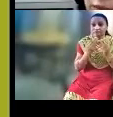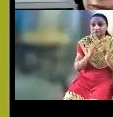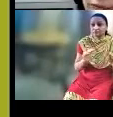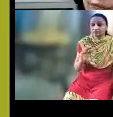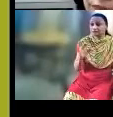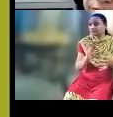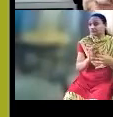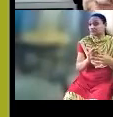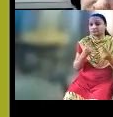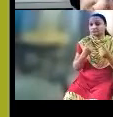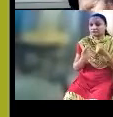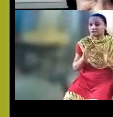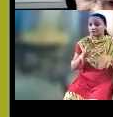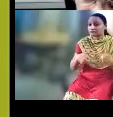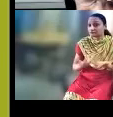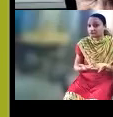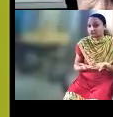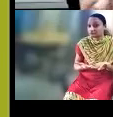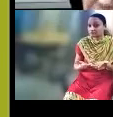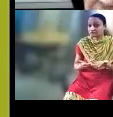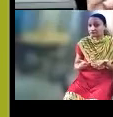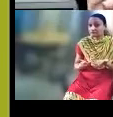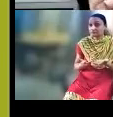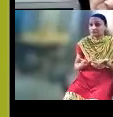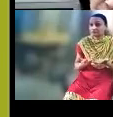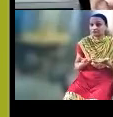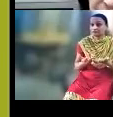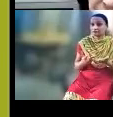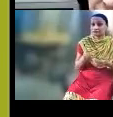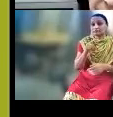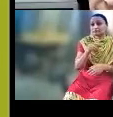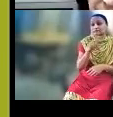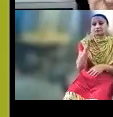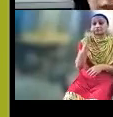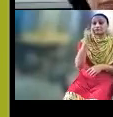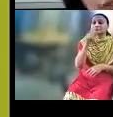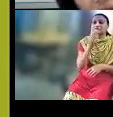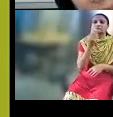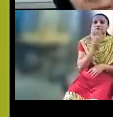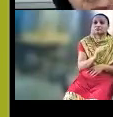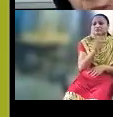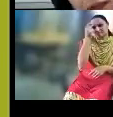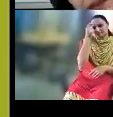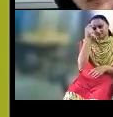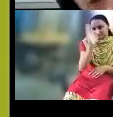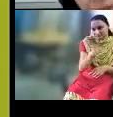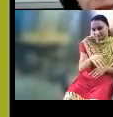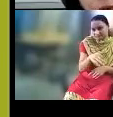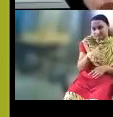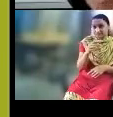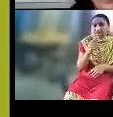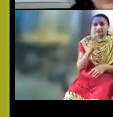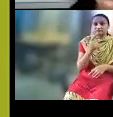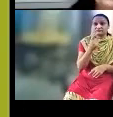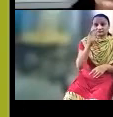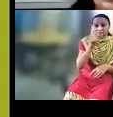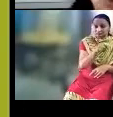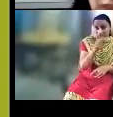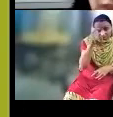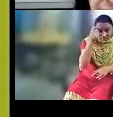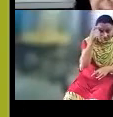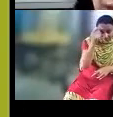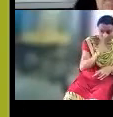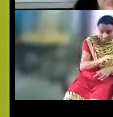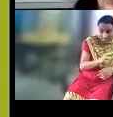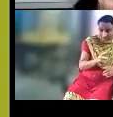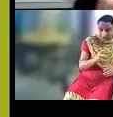करो, बच्चा, आप ये कैसे जानो कि बच्चा परेशान है, और जब बच्चा परेशान है तब आप क्या करो। सो